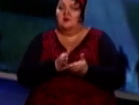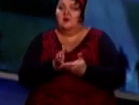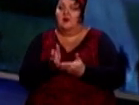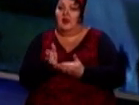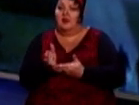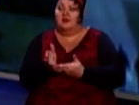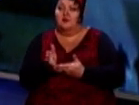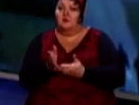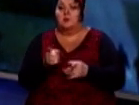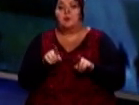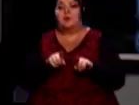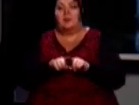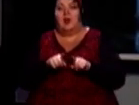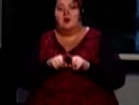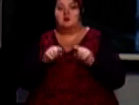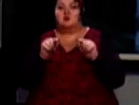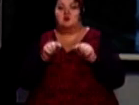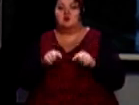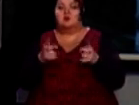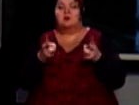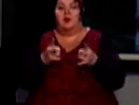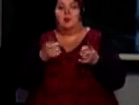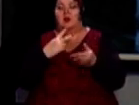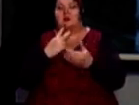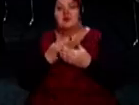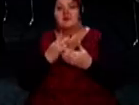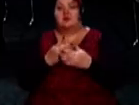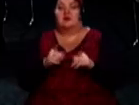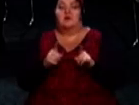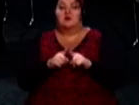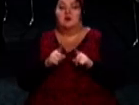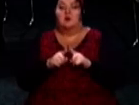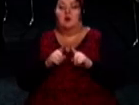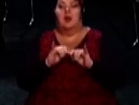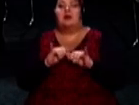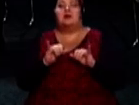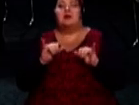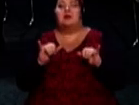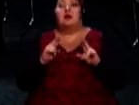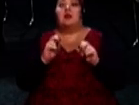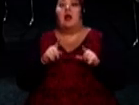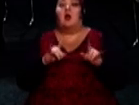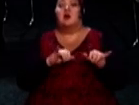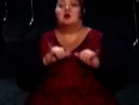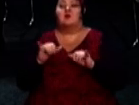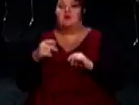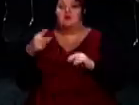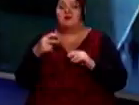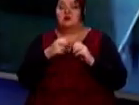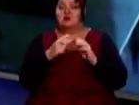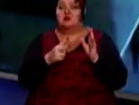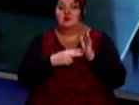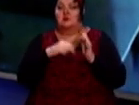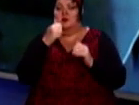То також тут треба дивитися в тенденції, як воно розвивається. В 2017 році